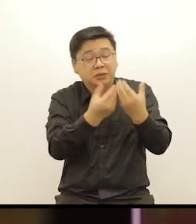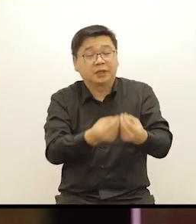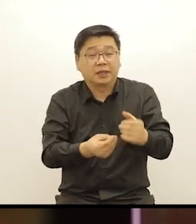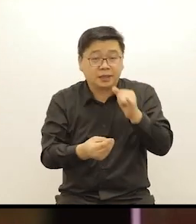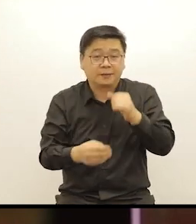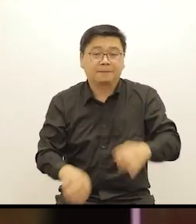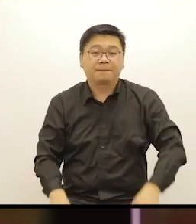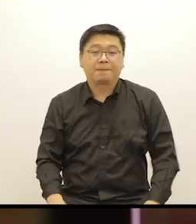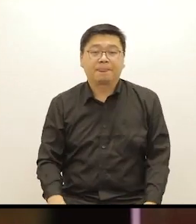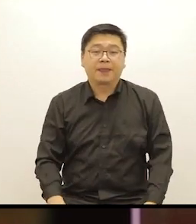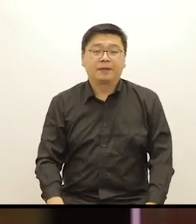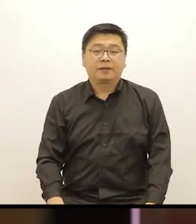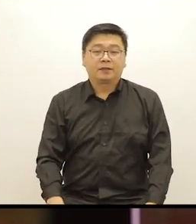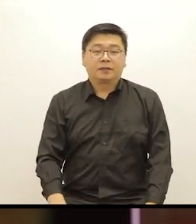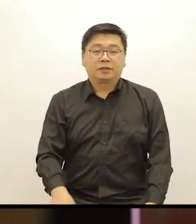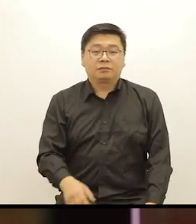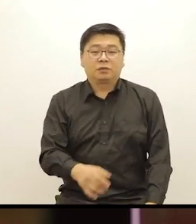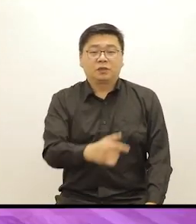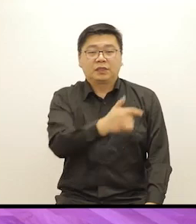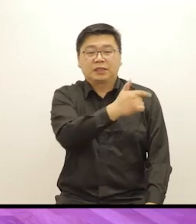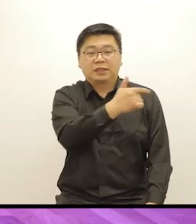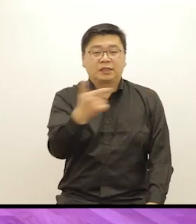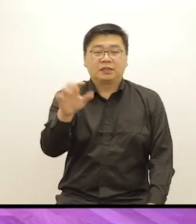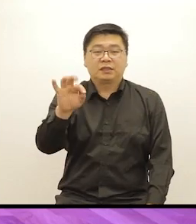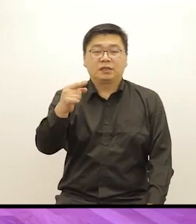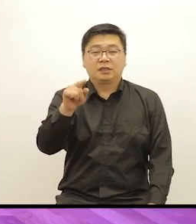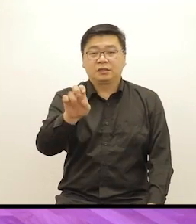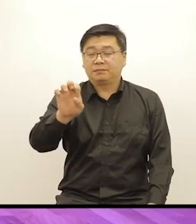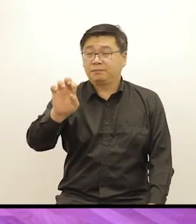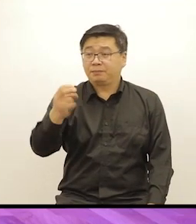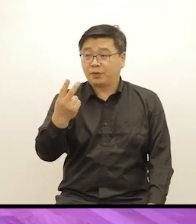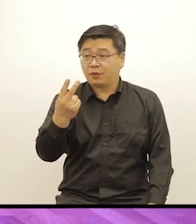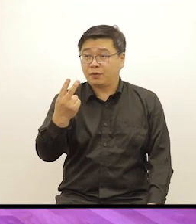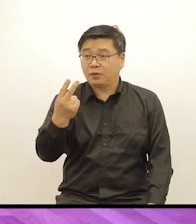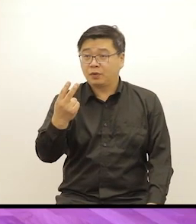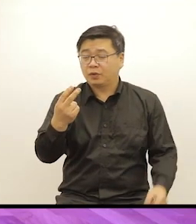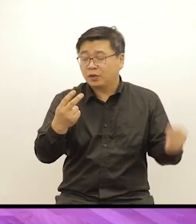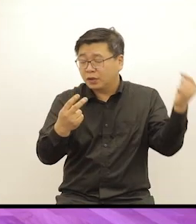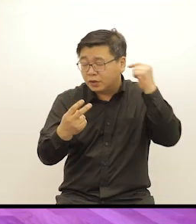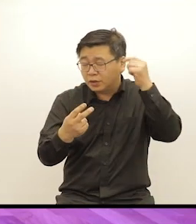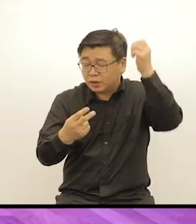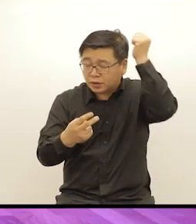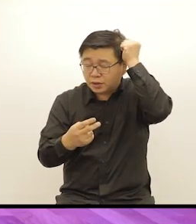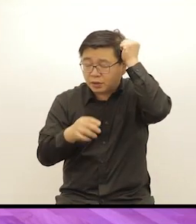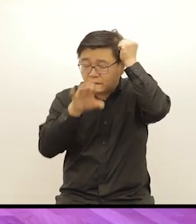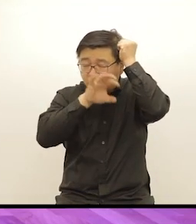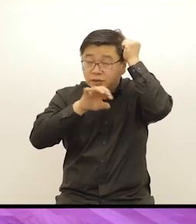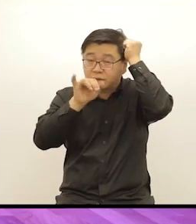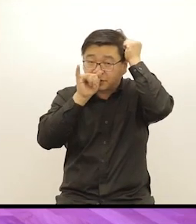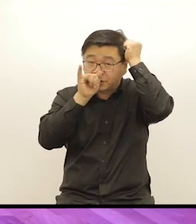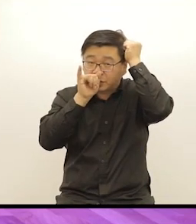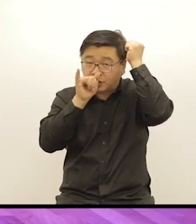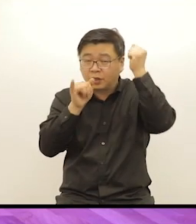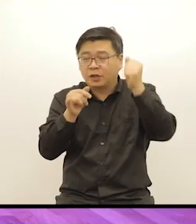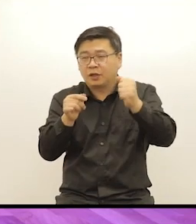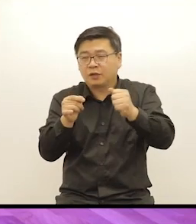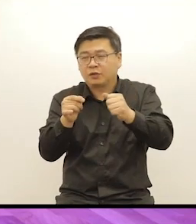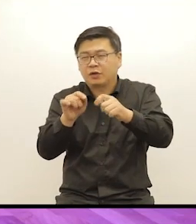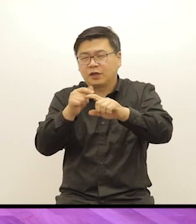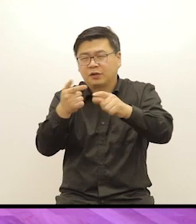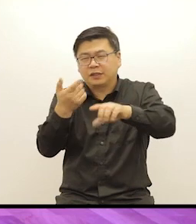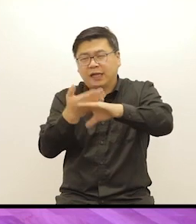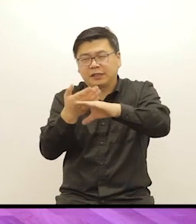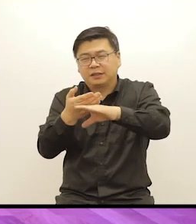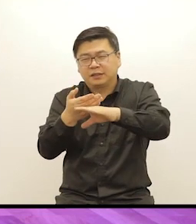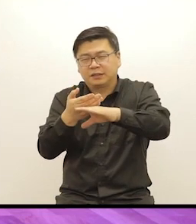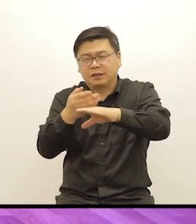큰 음표들은 그렇게 음원을 통해서 얼른 익히고 그다음에 그 나머지 악상이라든지